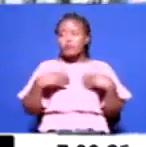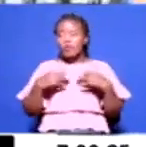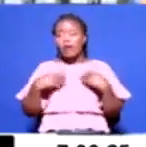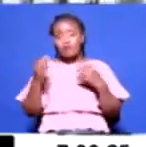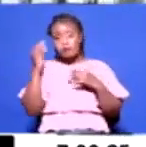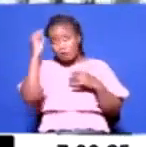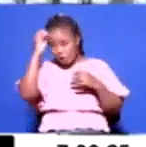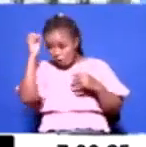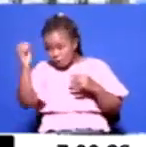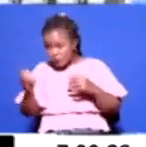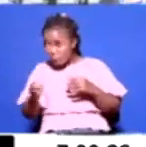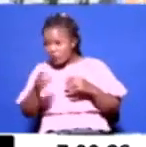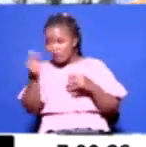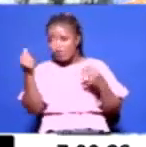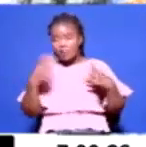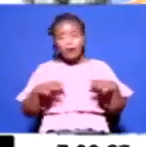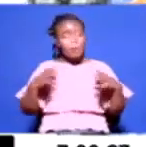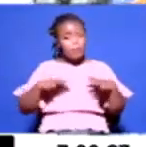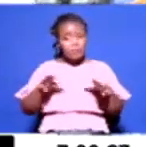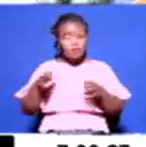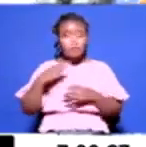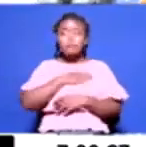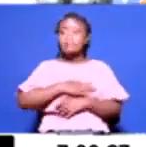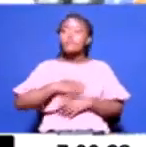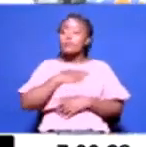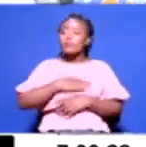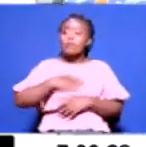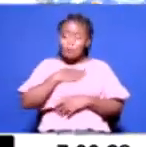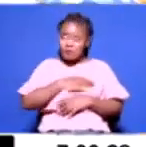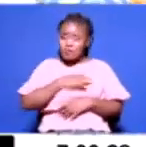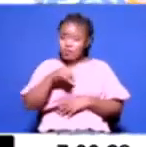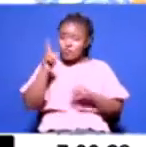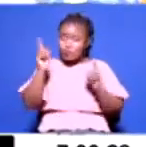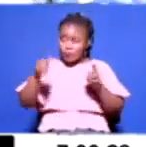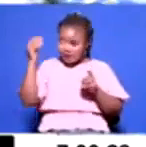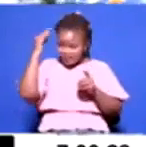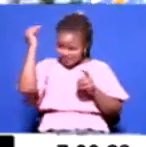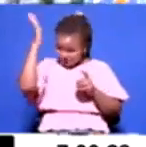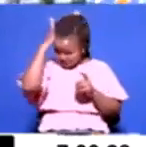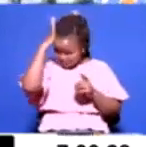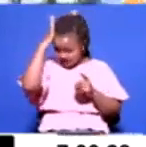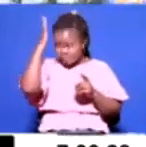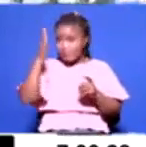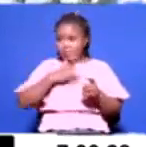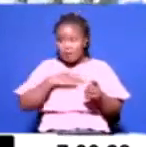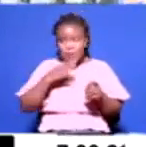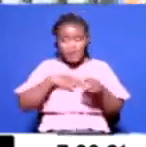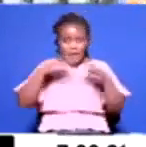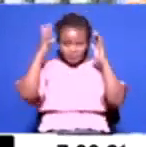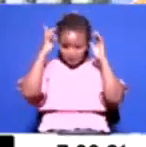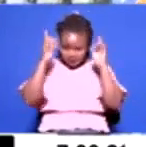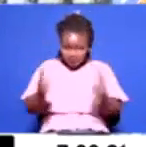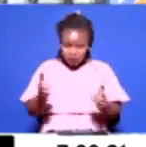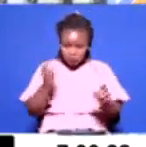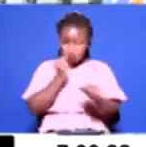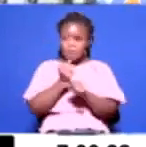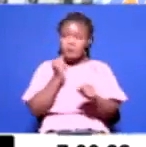others. So please take it to the bank that I'm in the decision making